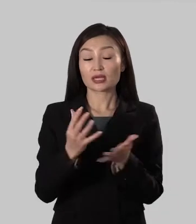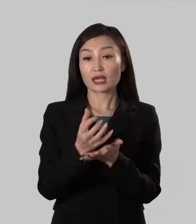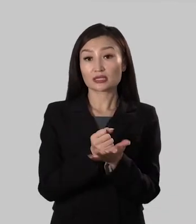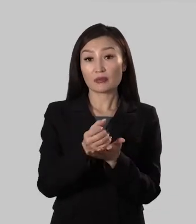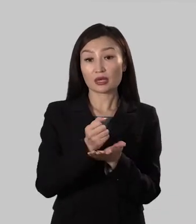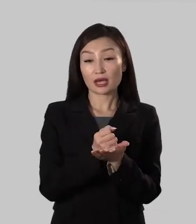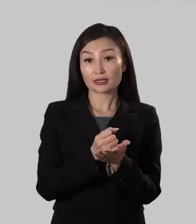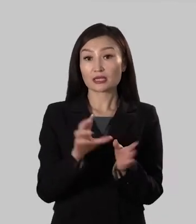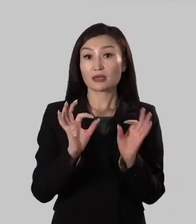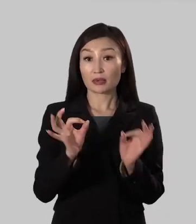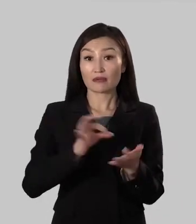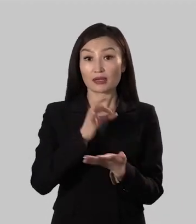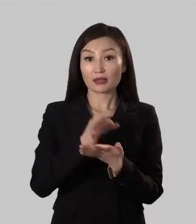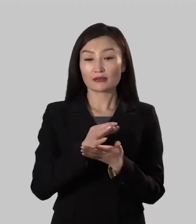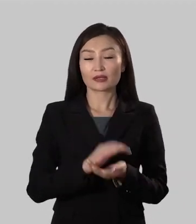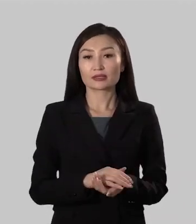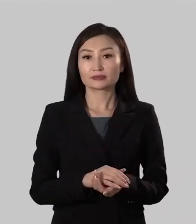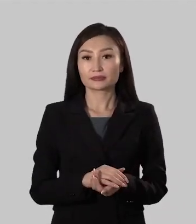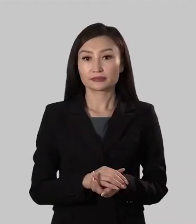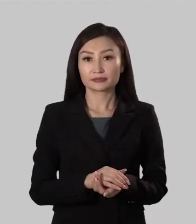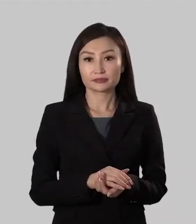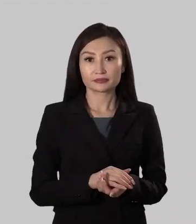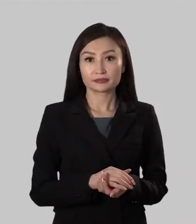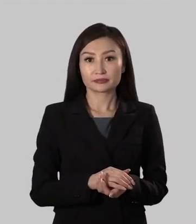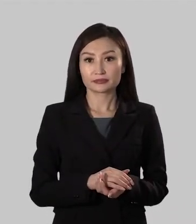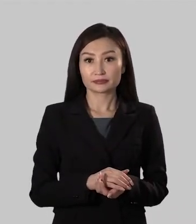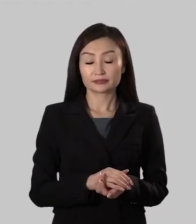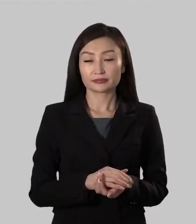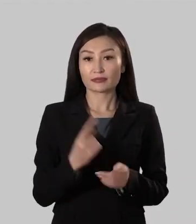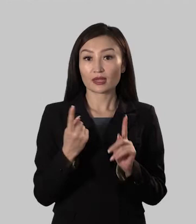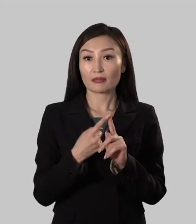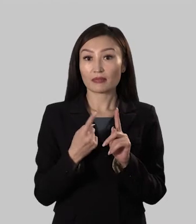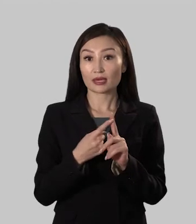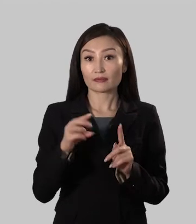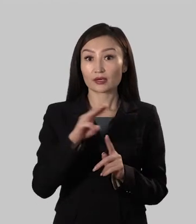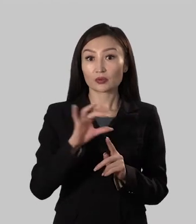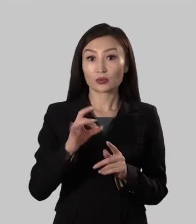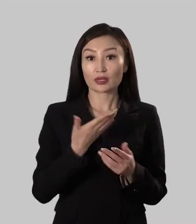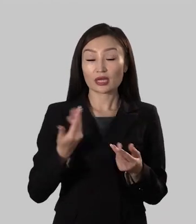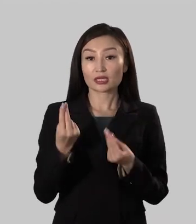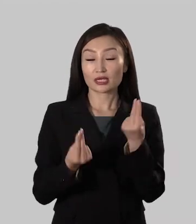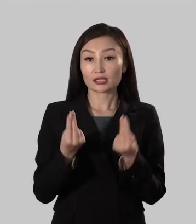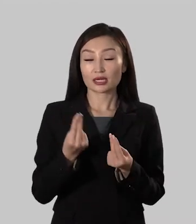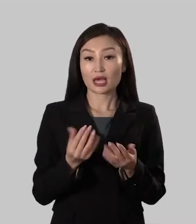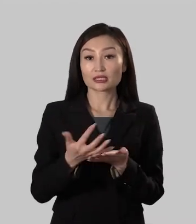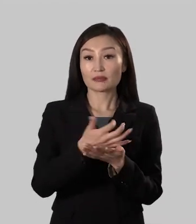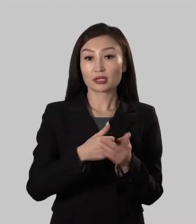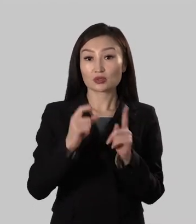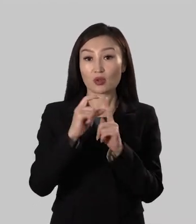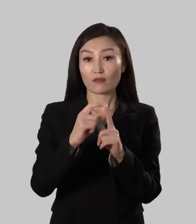их в свою копилку за правильные ответы. Первый тур нашей игры – собери